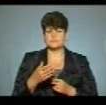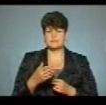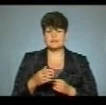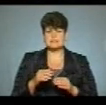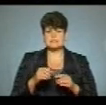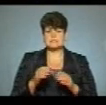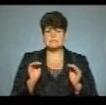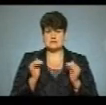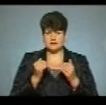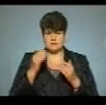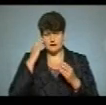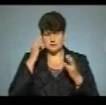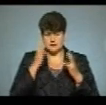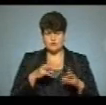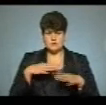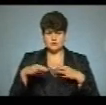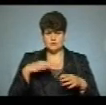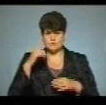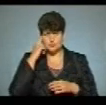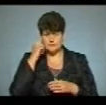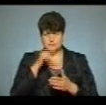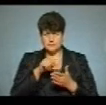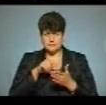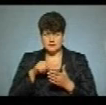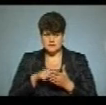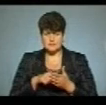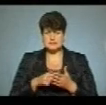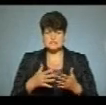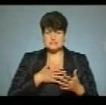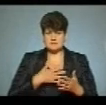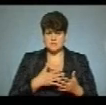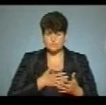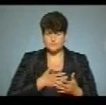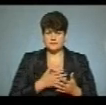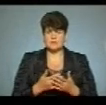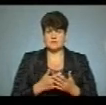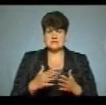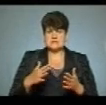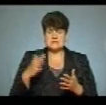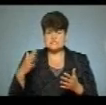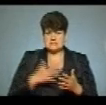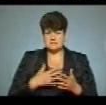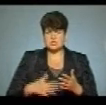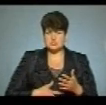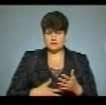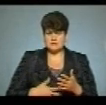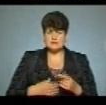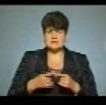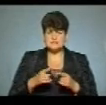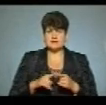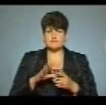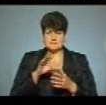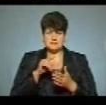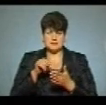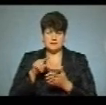закрита черепно-мозгова травма, струс головного мозку під знаком питання, забір грудної клітки, забір живота. Все це попередньо під